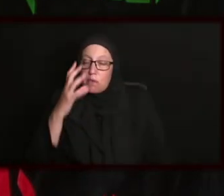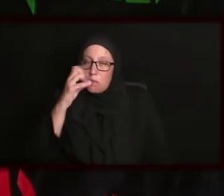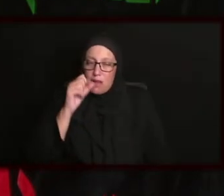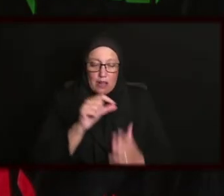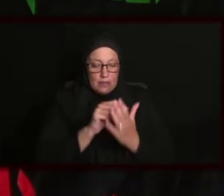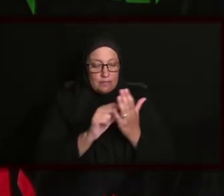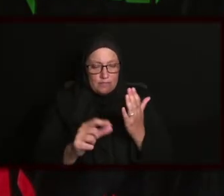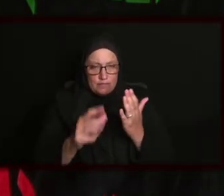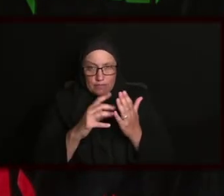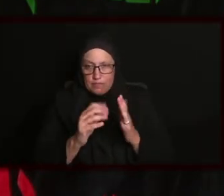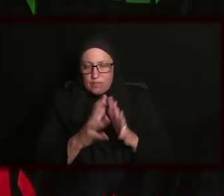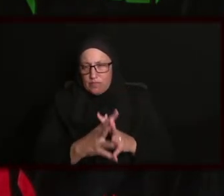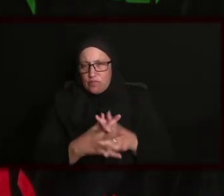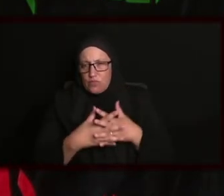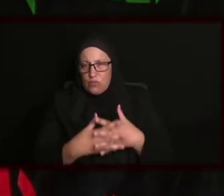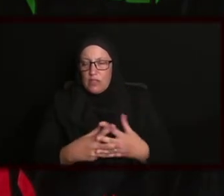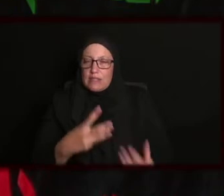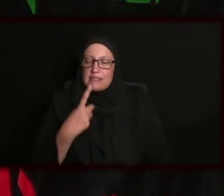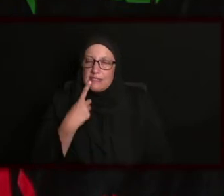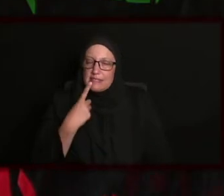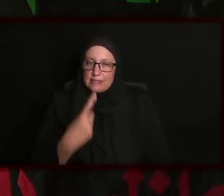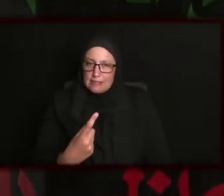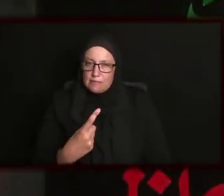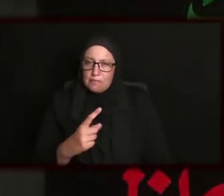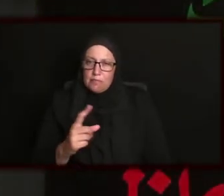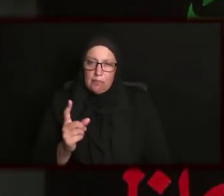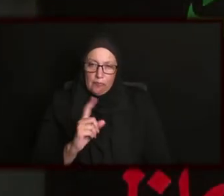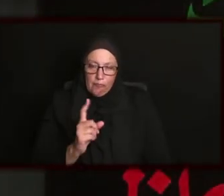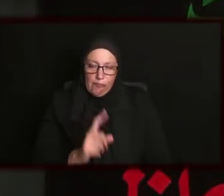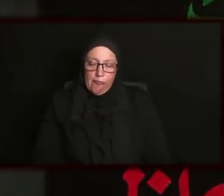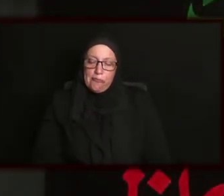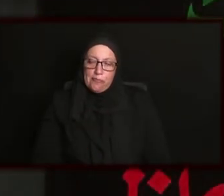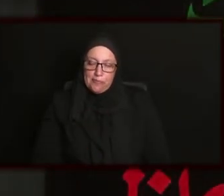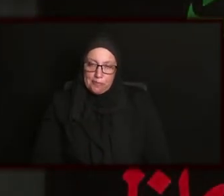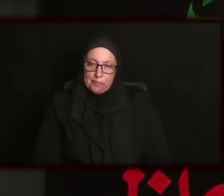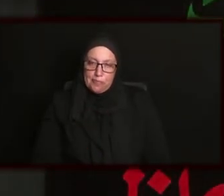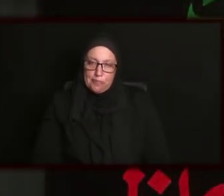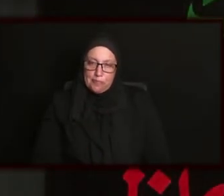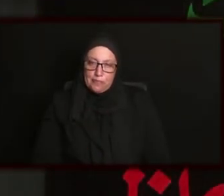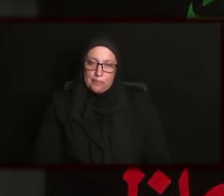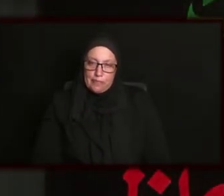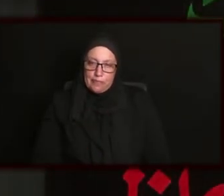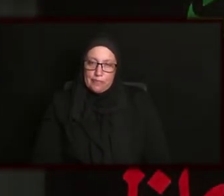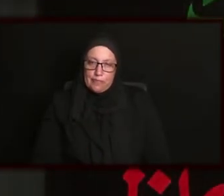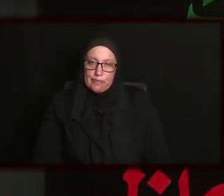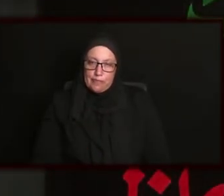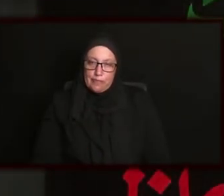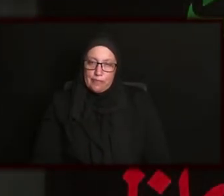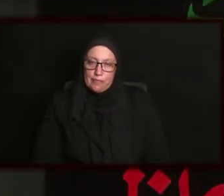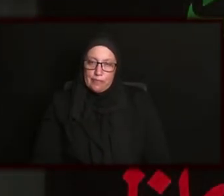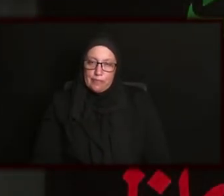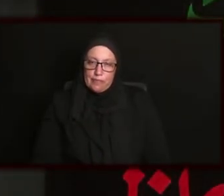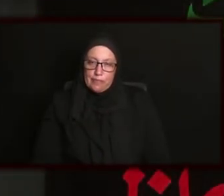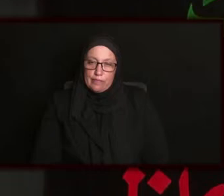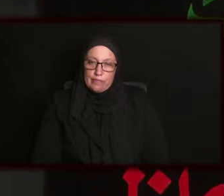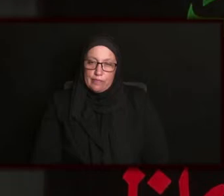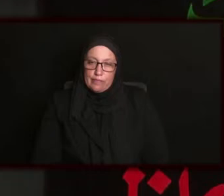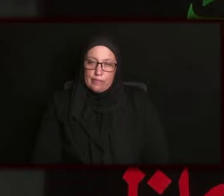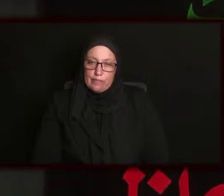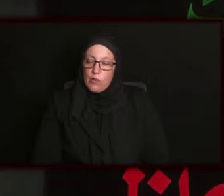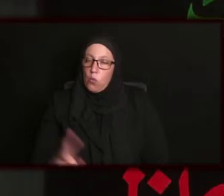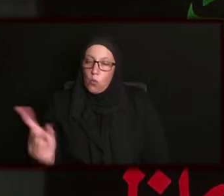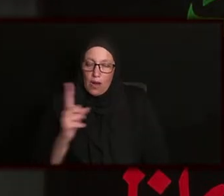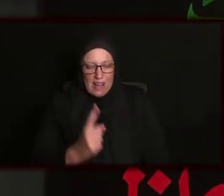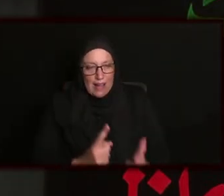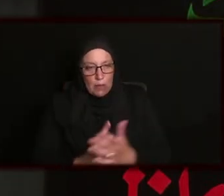says, لَمَّا يَأْتِكُمْ مَثَلُ الَّذِينَ خَلَوْا مِنْ قَبْلِكُمْ. What has happened to